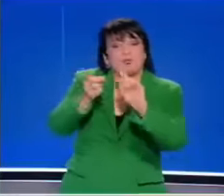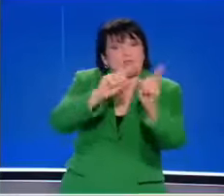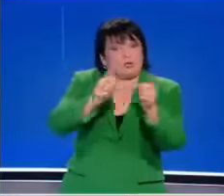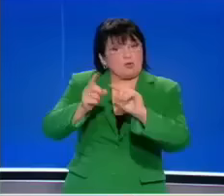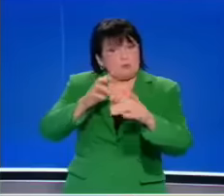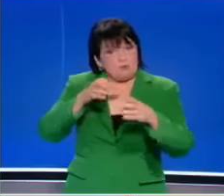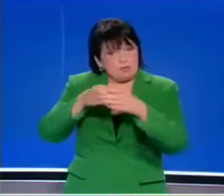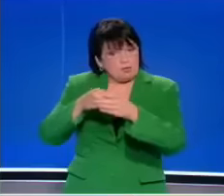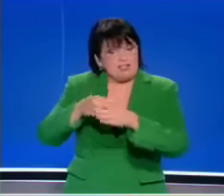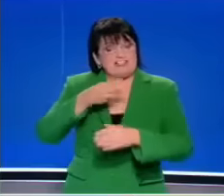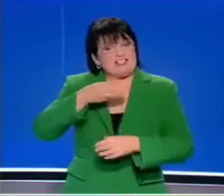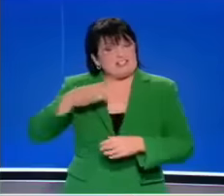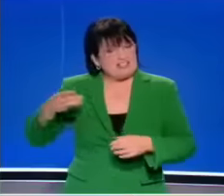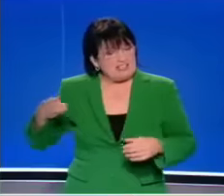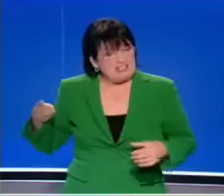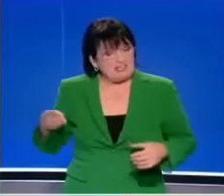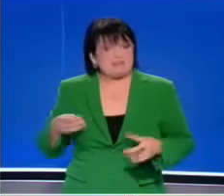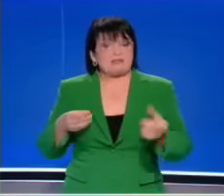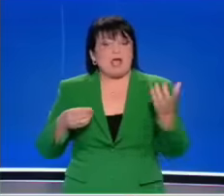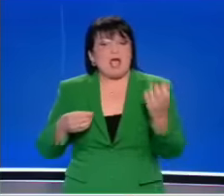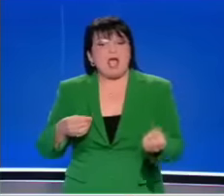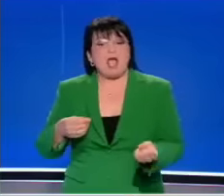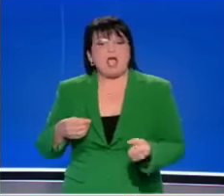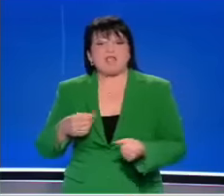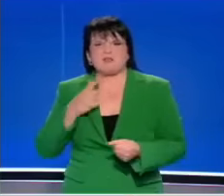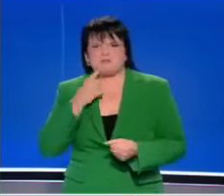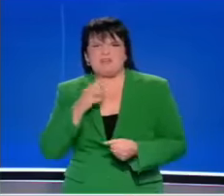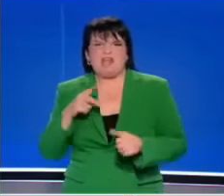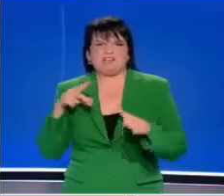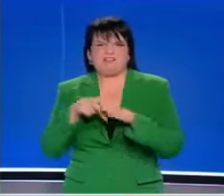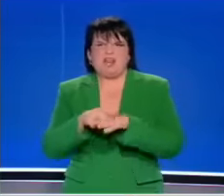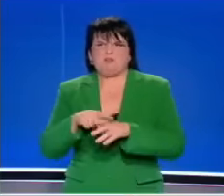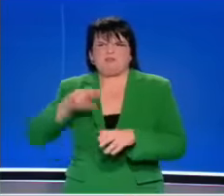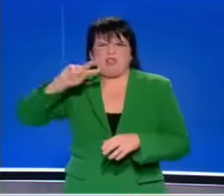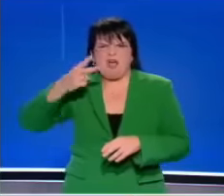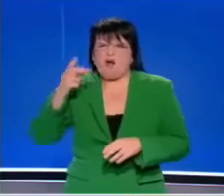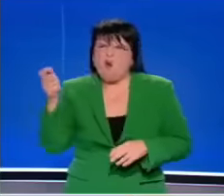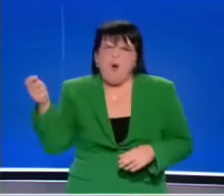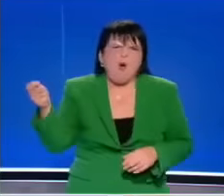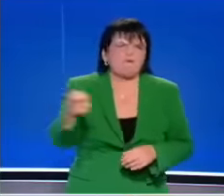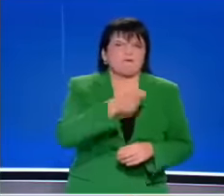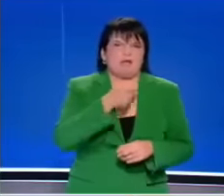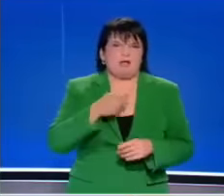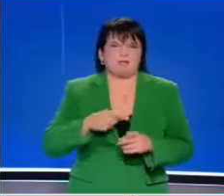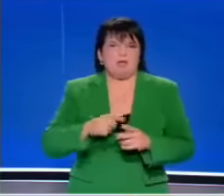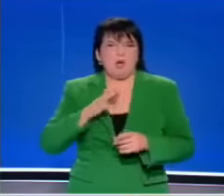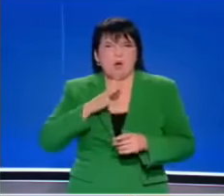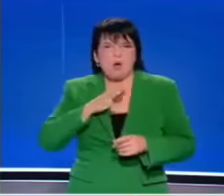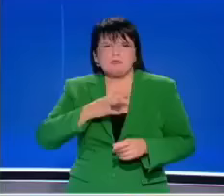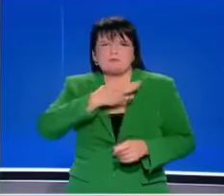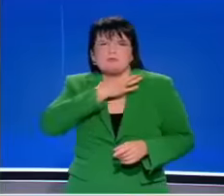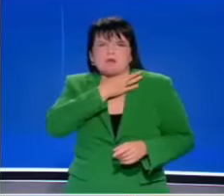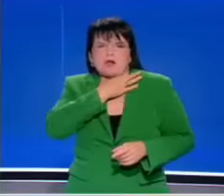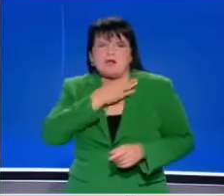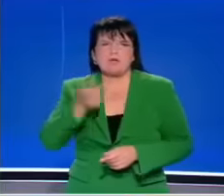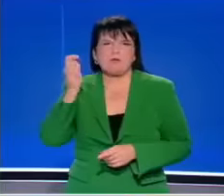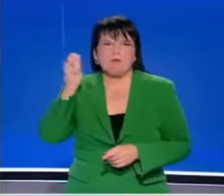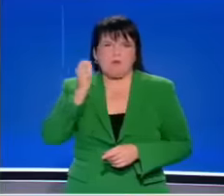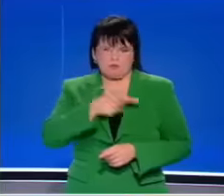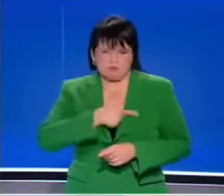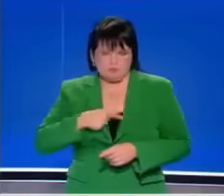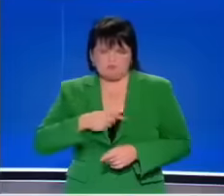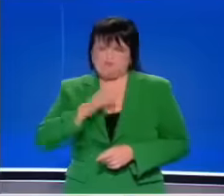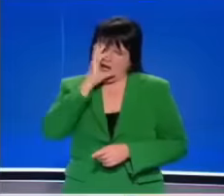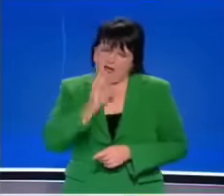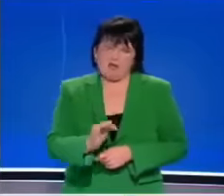δεν μπορεί ο συριζα να μην είναι όταν οι άλλοι έχουν ένα δς οφειλές σε τράπεζες πώς ο κόσμος έχει ανάγκη από έναν πολιτικό ηγέτη που